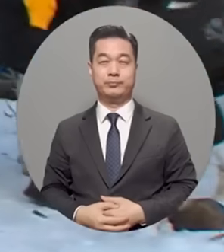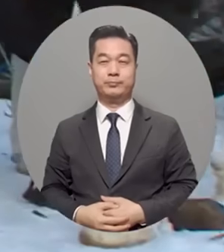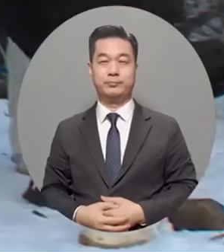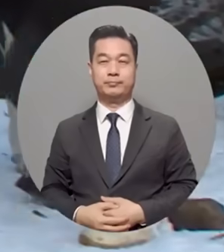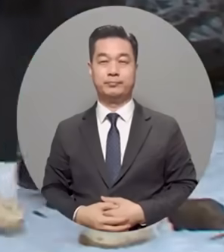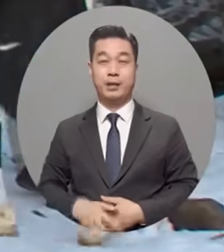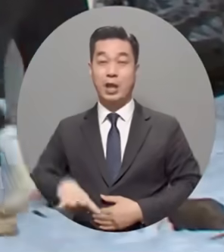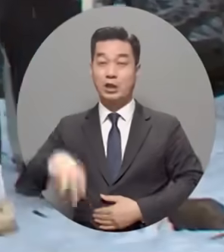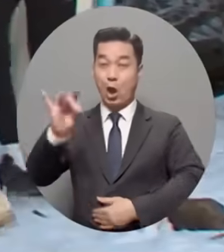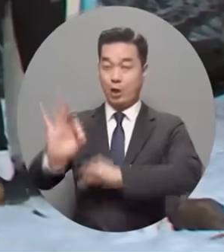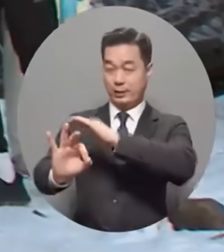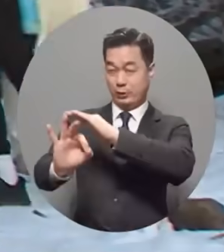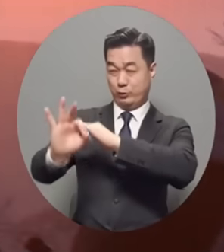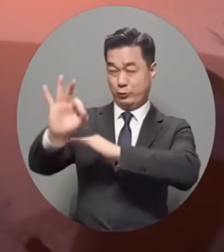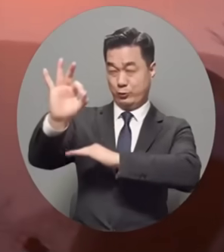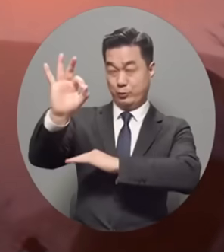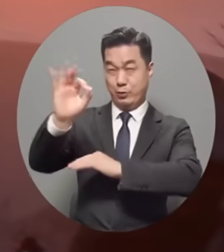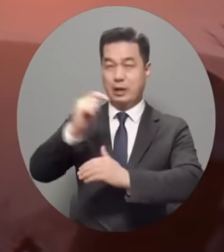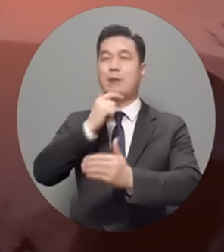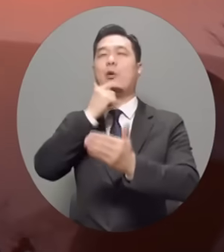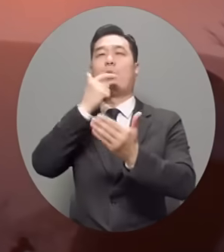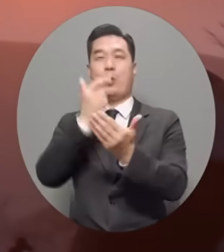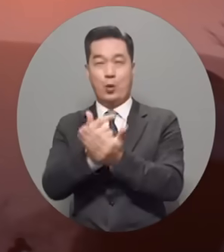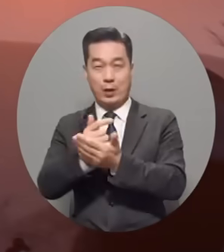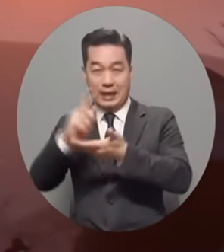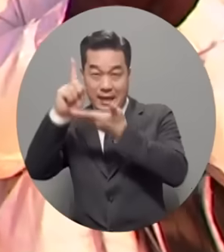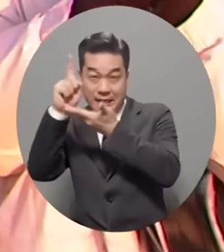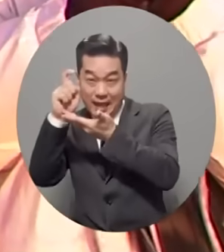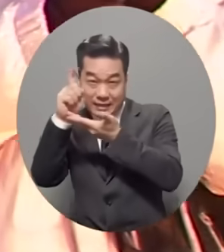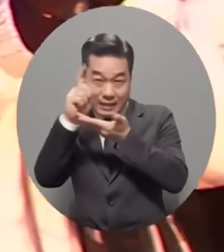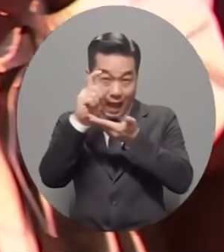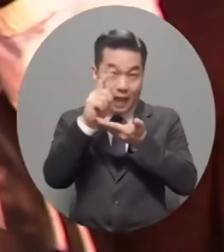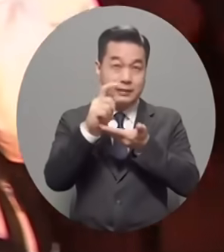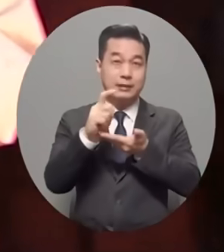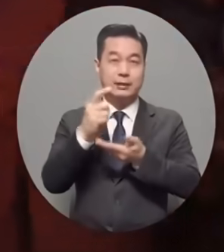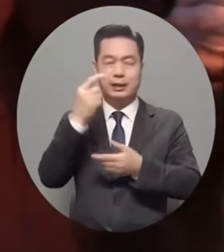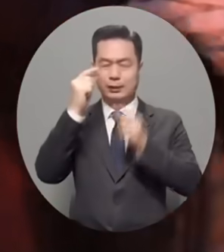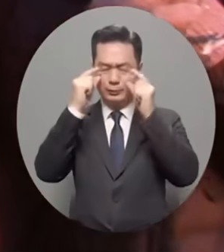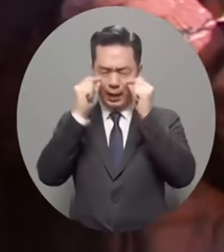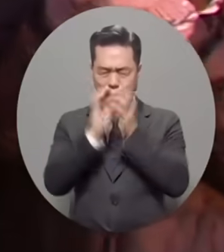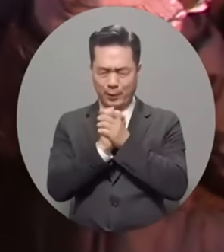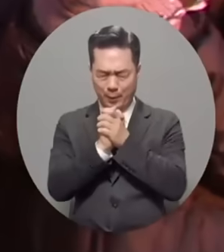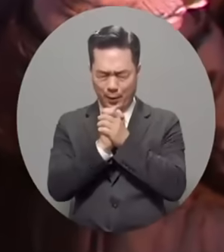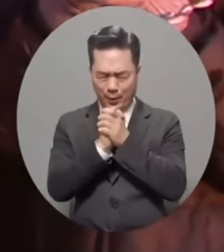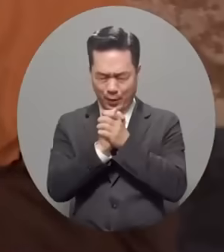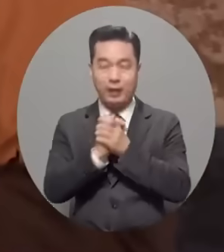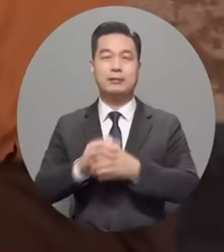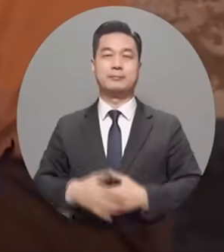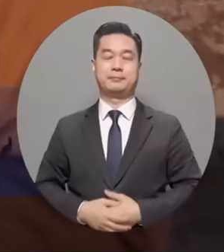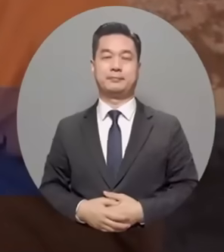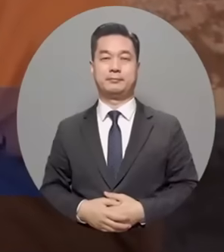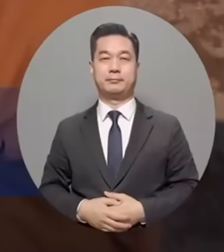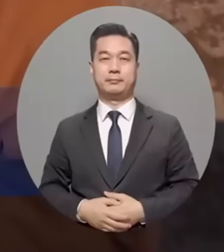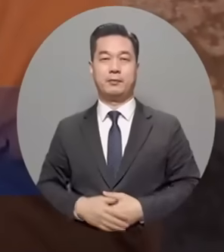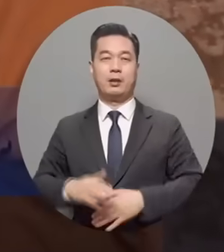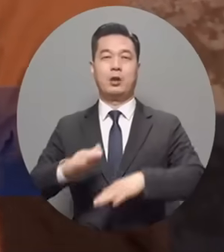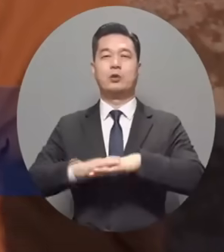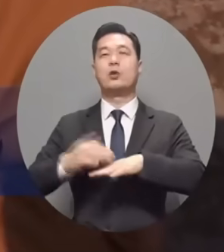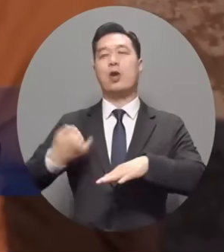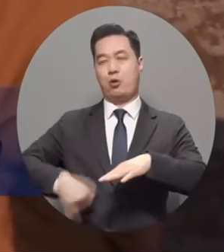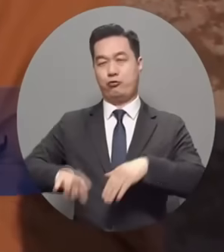첫 일출의 감동을 놓칠세라 저마다 사진을 찍고 눈을 감고 새해 소원을 빌어봅니다. 손녀, 딸 둘이